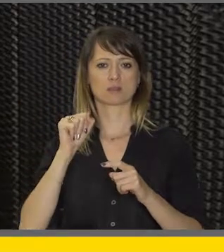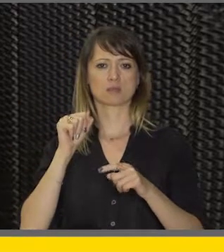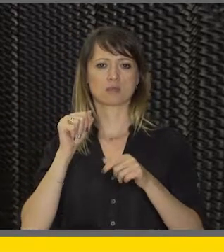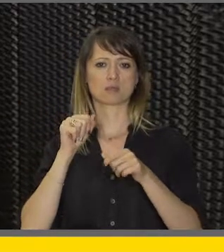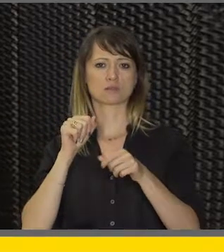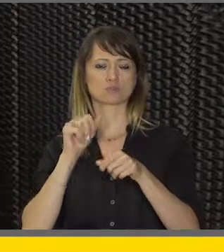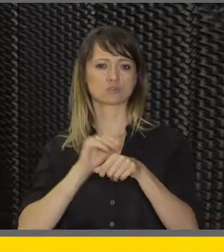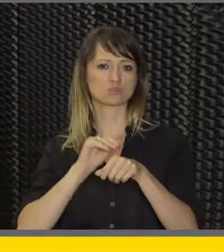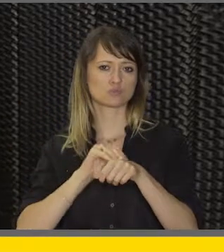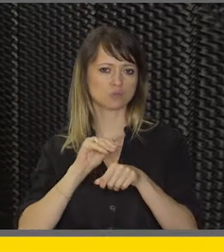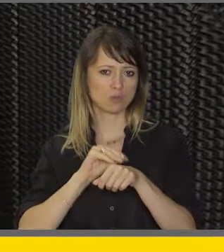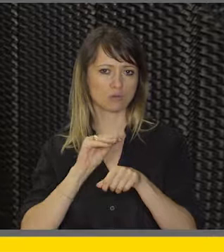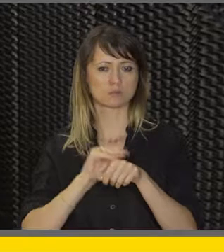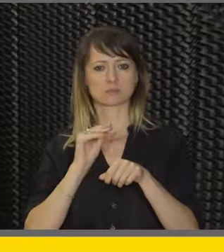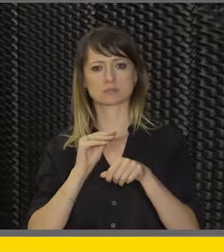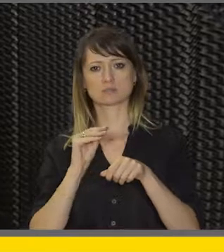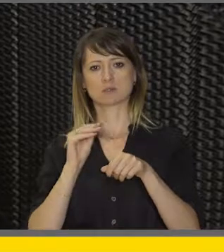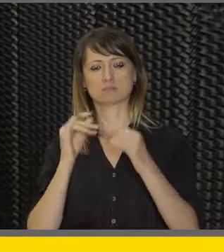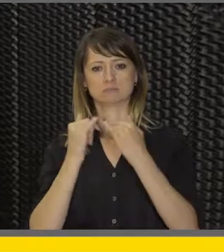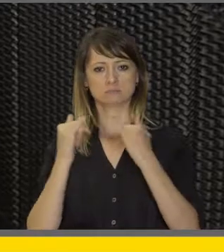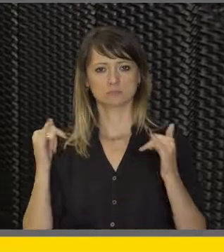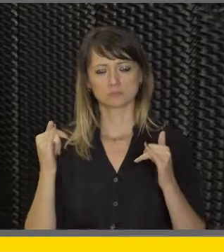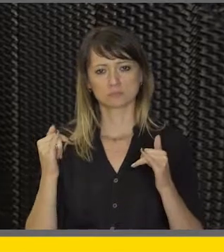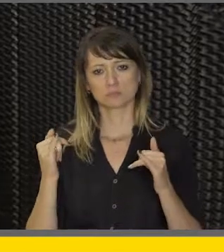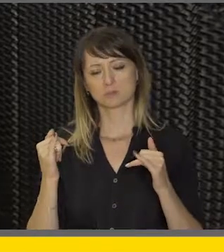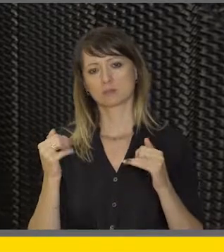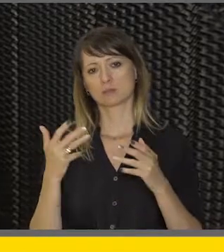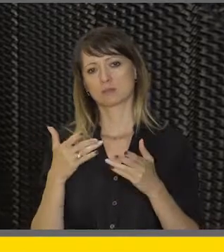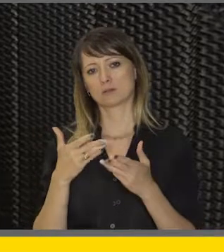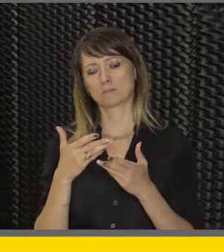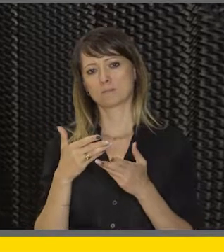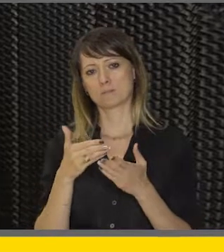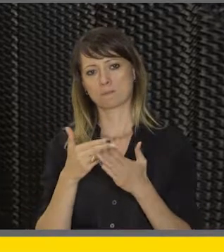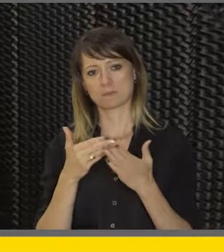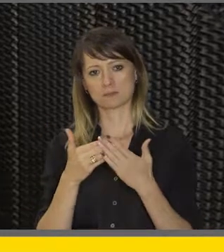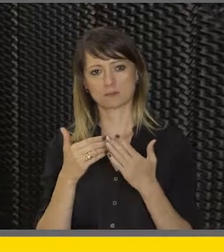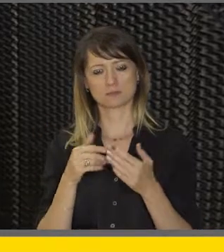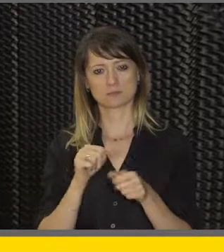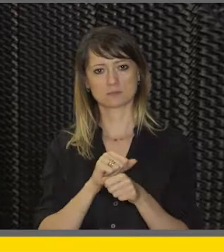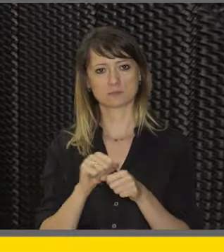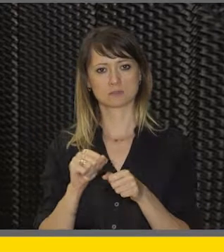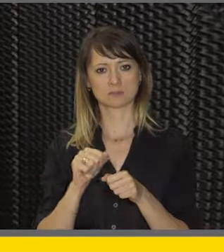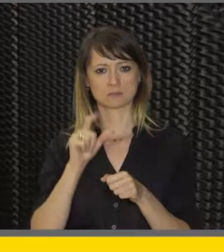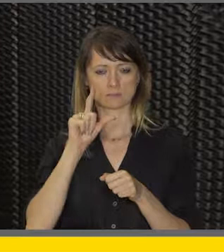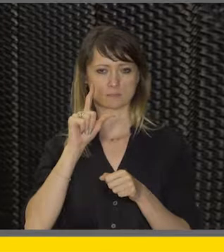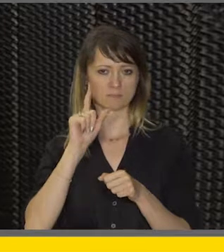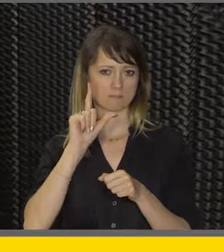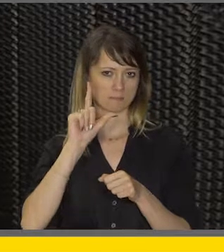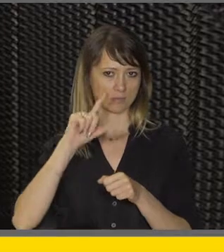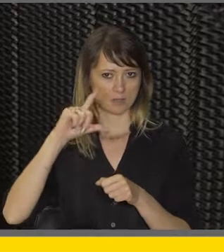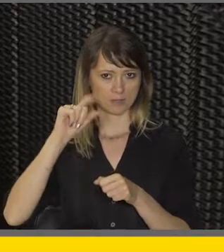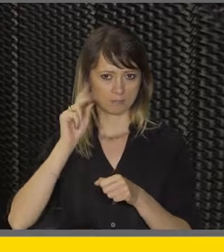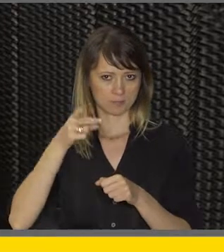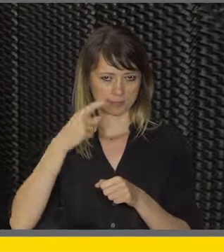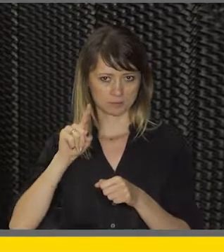kreatywne i tak dalej, i tak dalej. I one są wyraźnie wylistowane z kodami PKD, do nich dopasowanymi, a więc można było